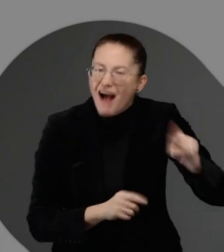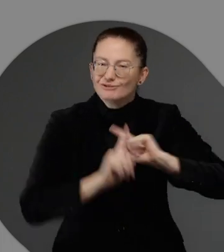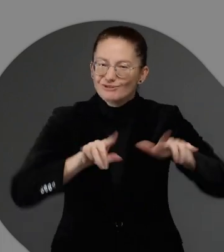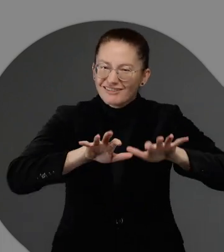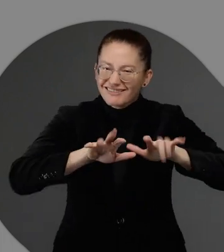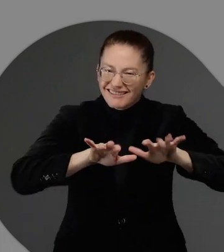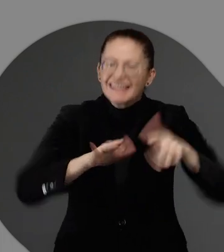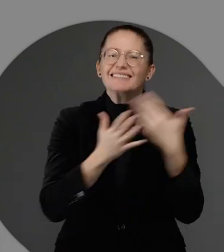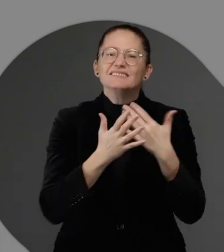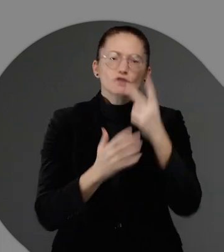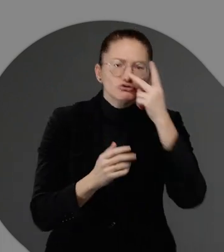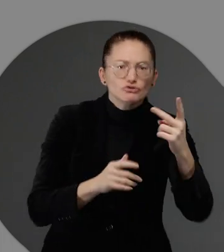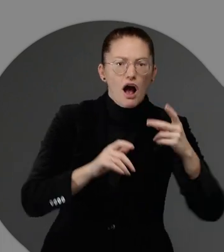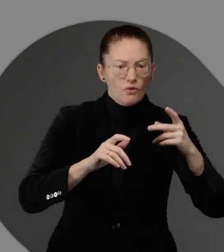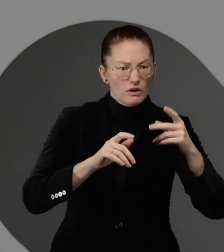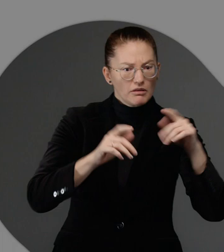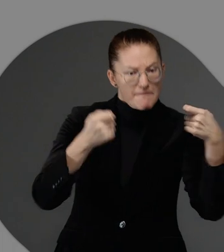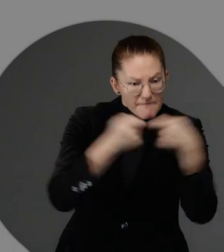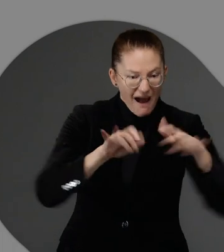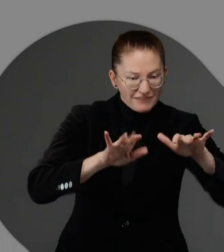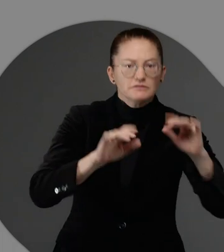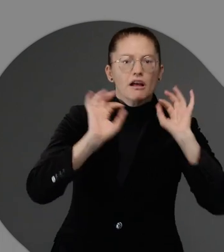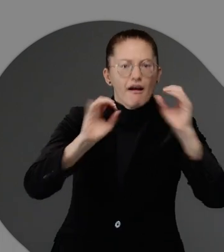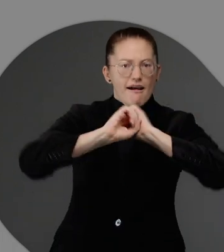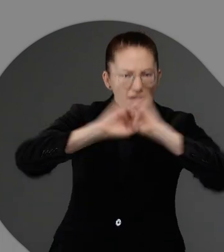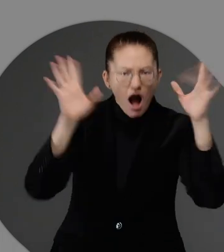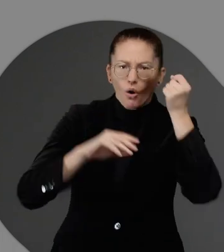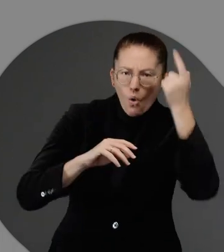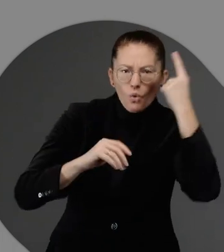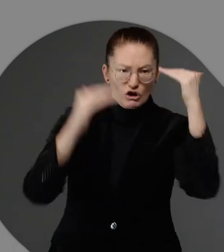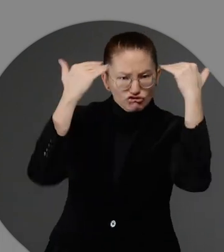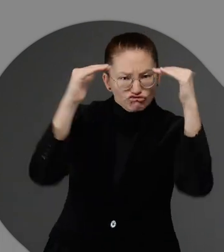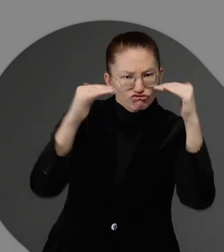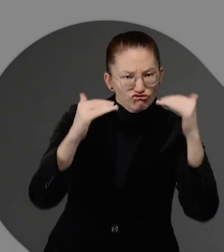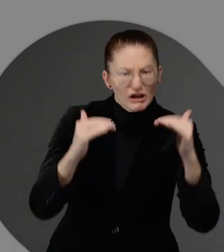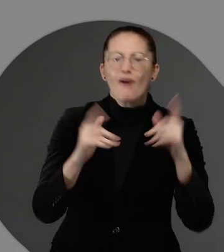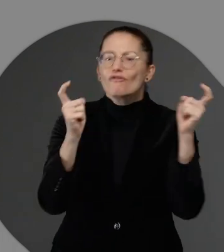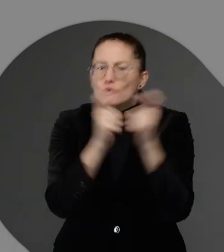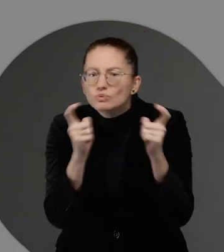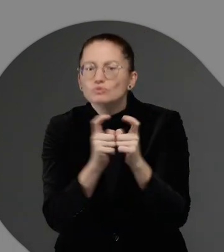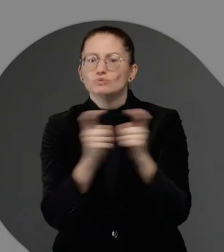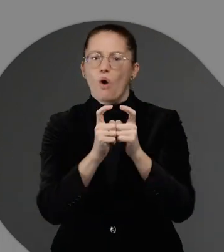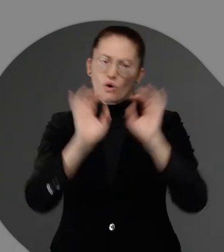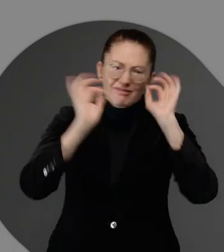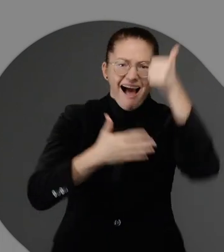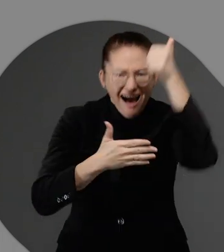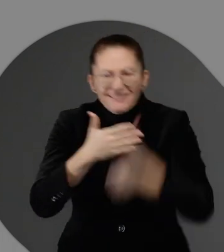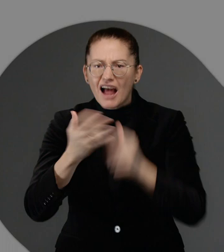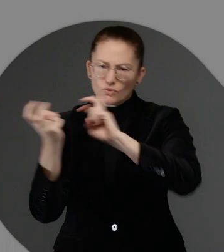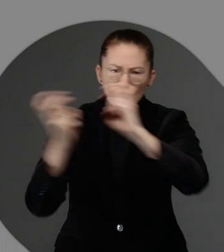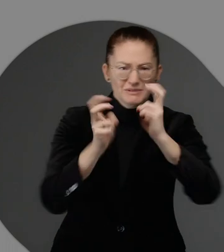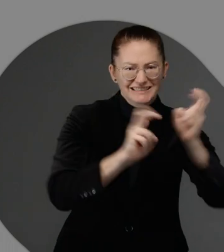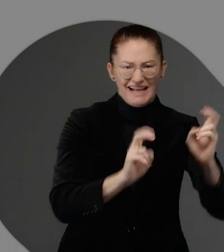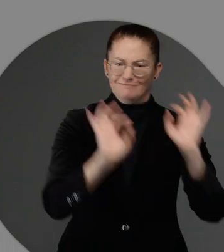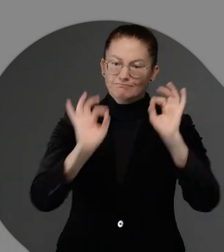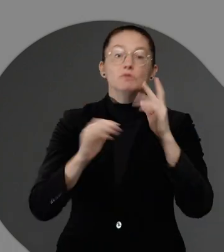mit der Tastatur navigieren, ist es wichtig, dass alle Elemente in einer logischen Reihenfolge fokussiert werden. Beachten Sie, dass Funktionalitäten einheitlich